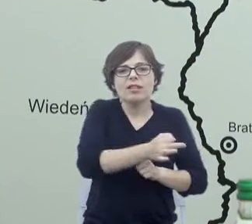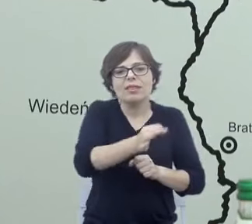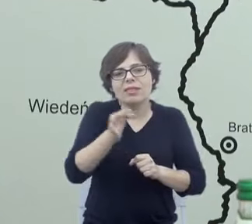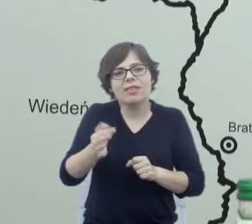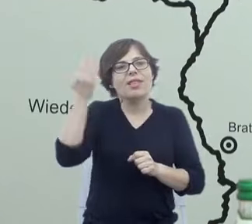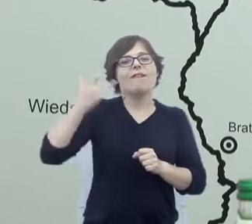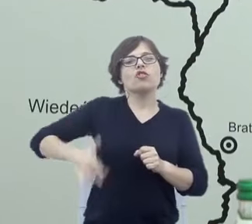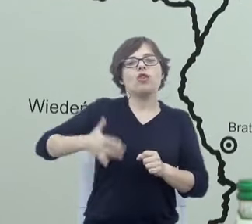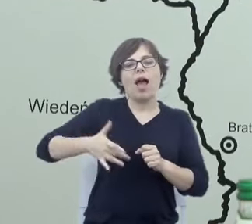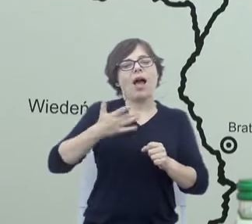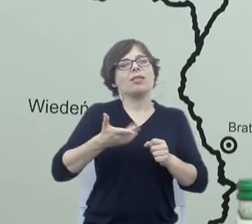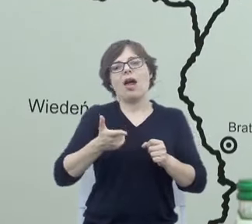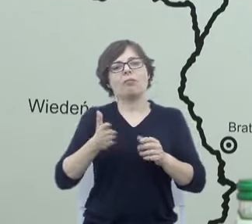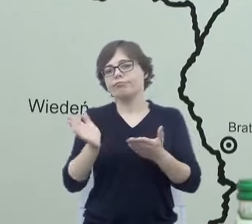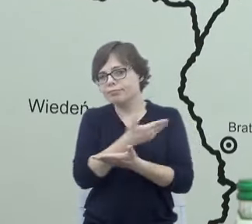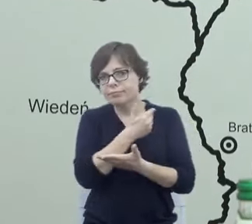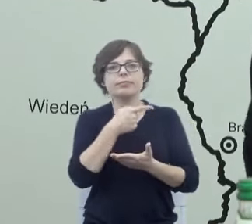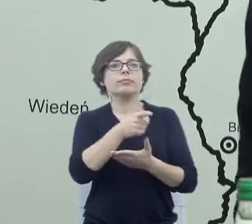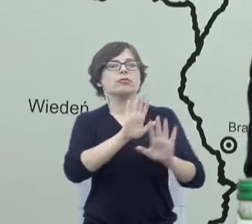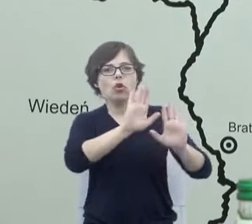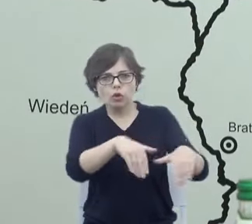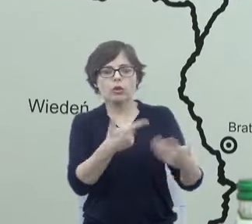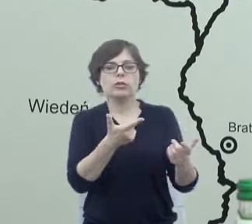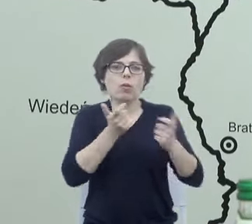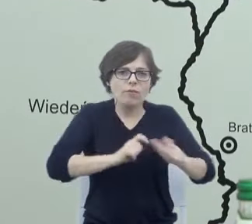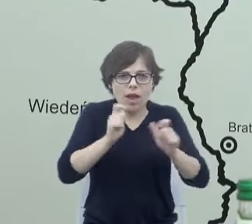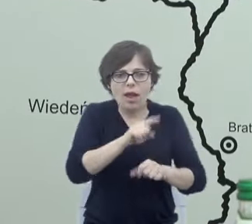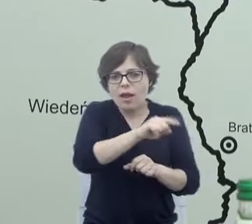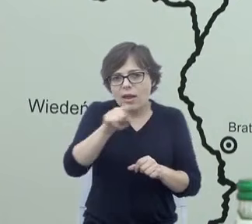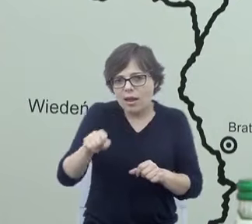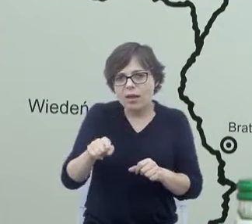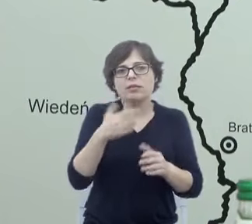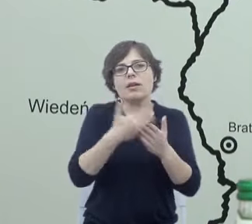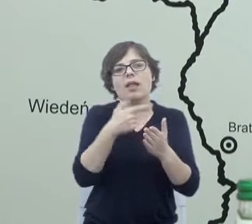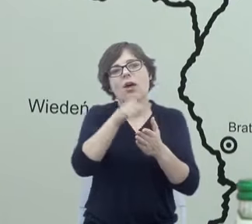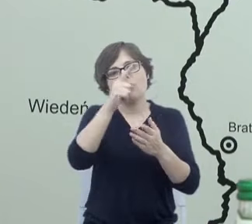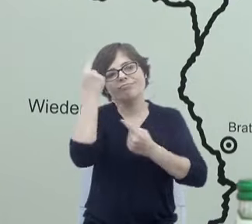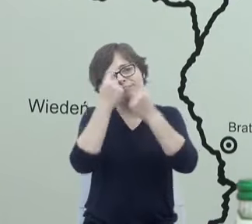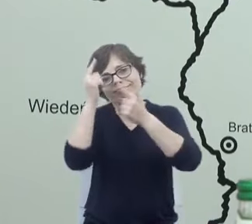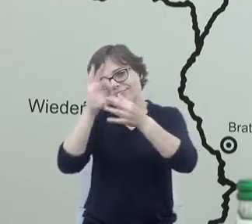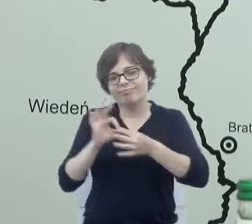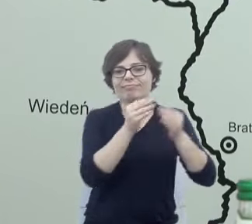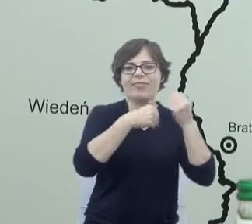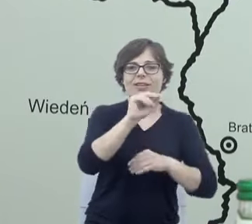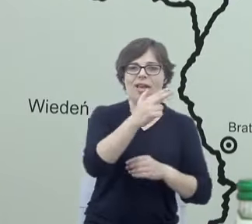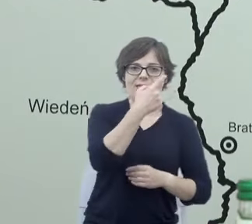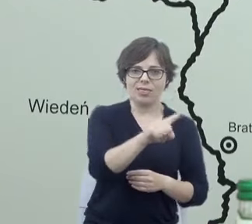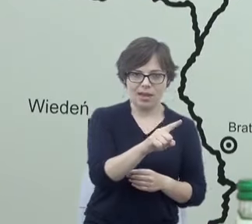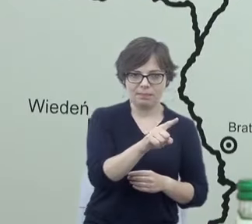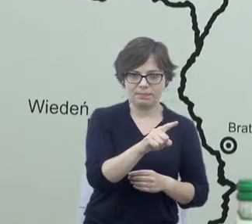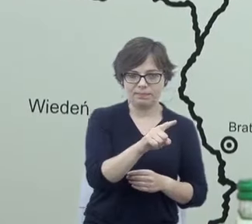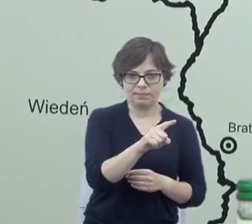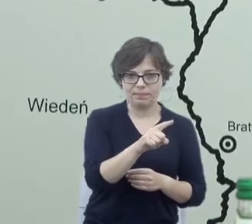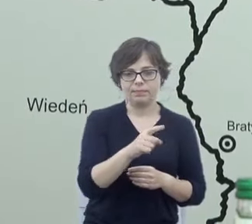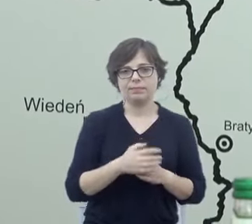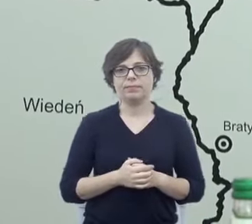trochę rozproszona ta ludność, no bo raczej skłaniał się ku ideologii endeckiej bardzo silnie, aż biskup Łukomski bardzo